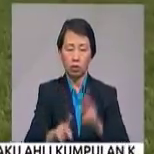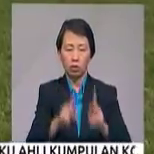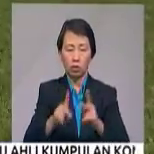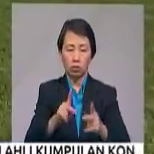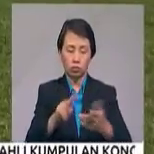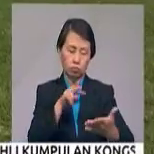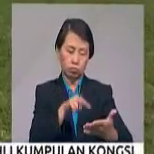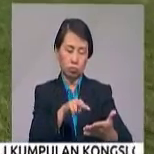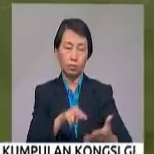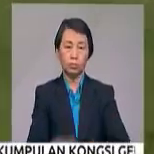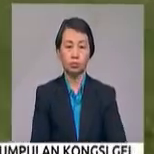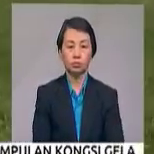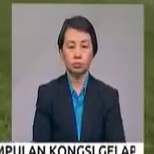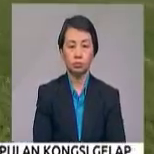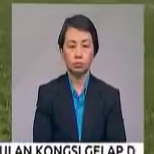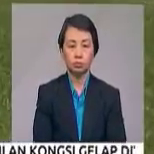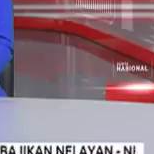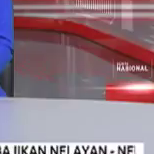maya.